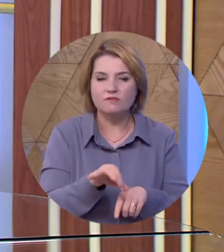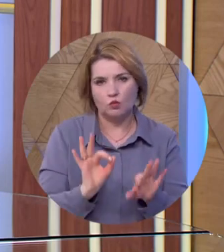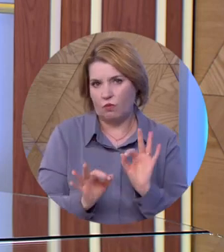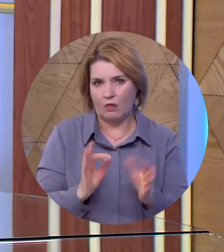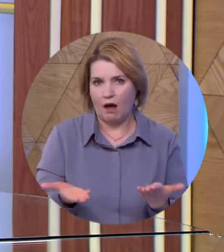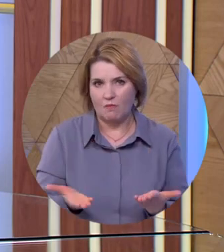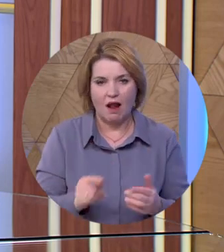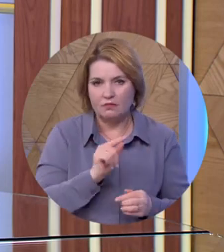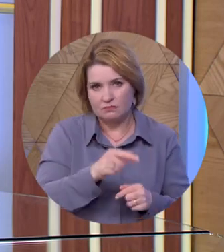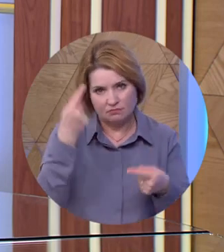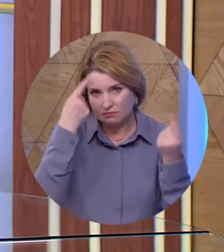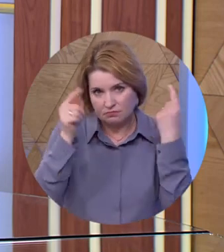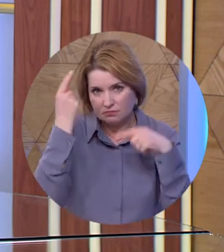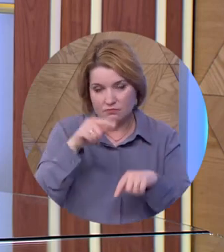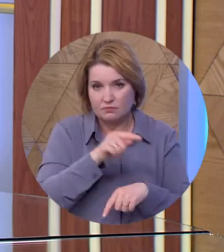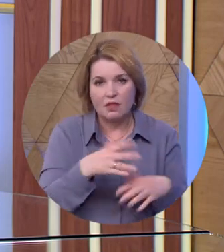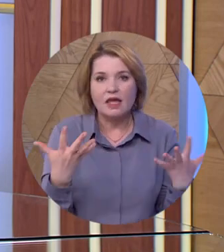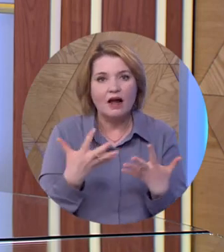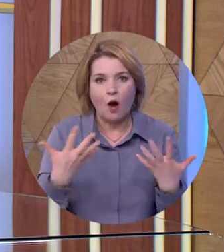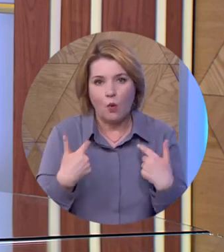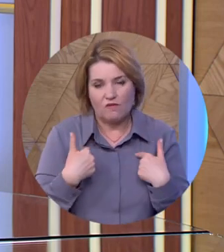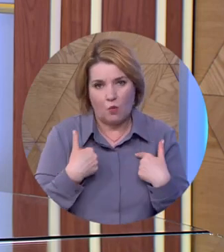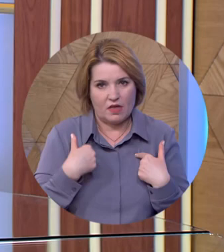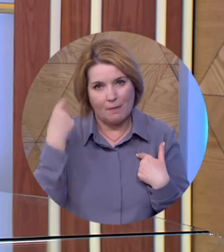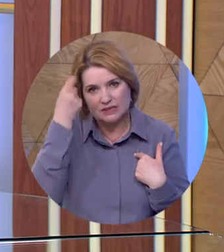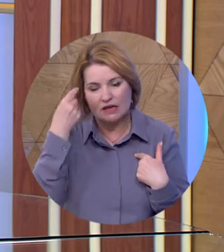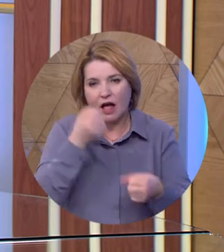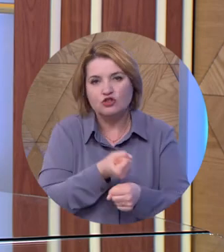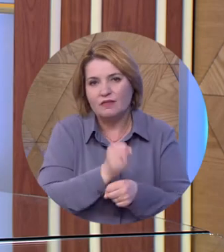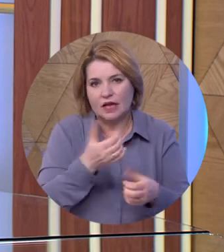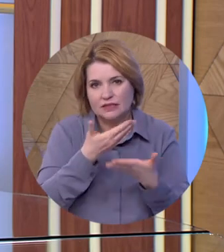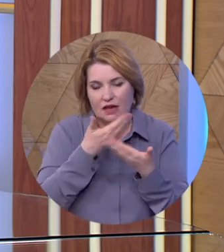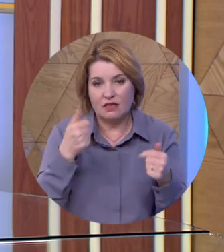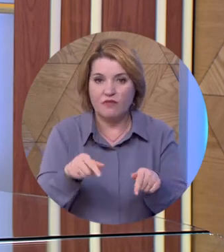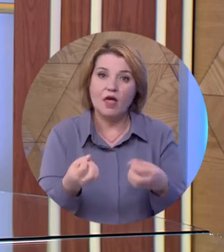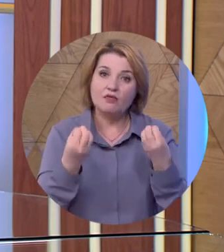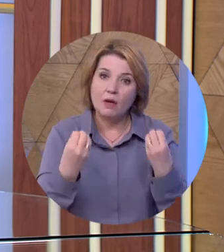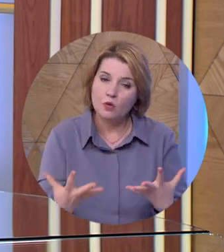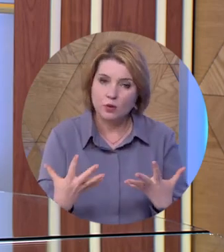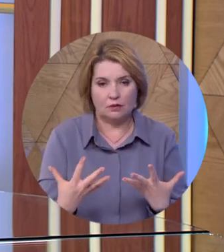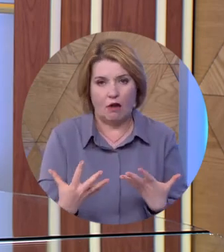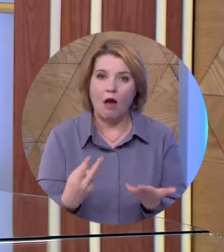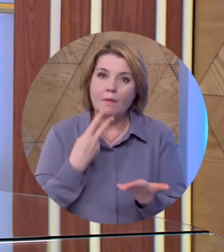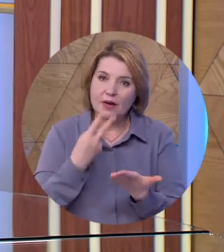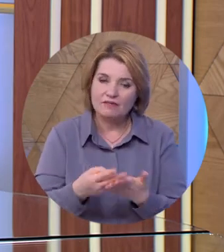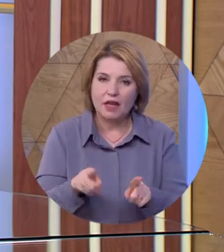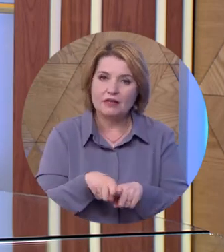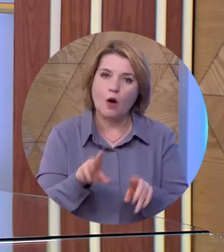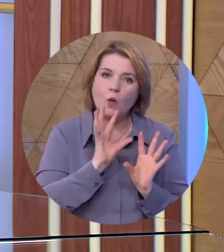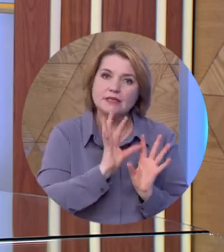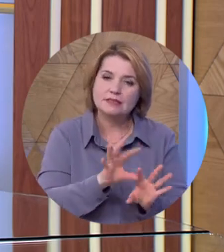это плод ее фантазии жертвы, то есть никакого насилия не осуществляется. Это просто проявление заботы,